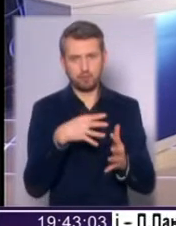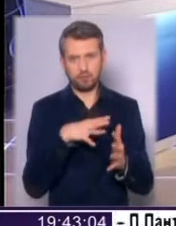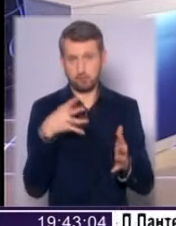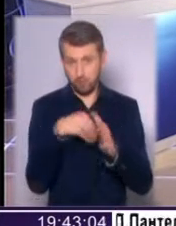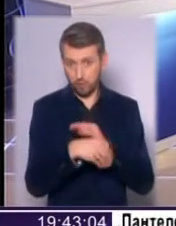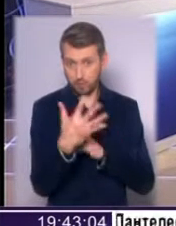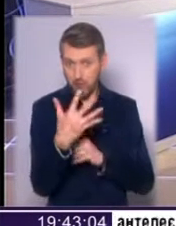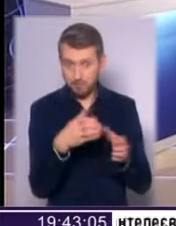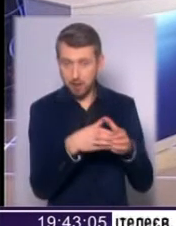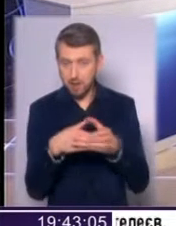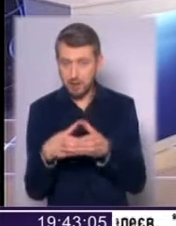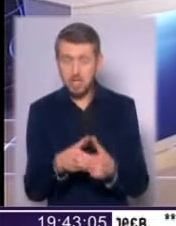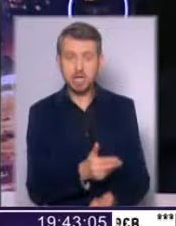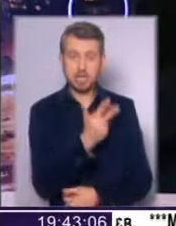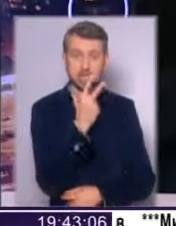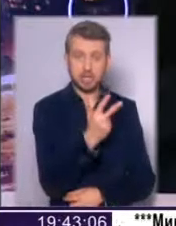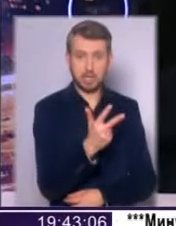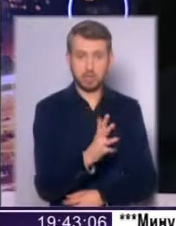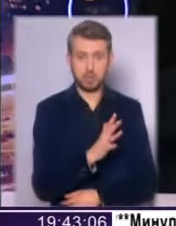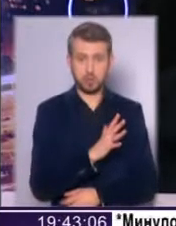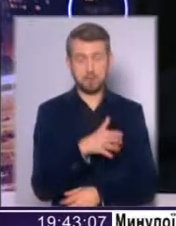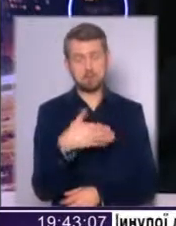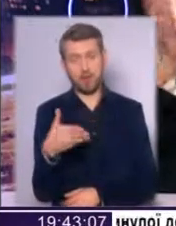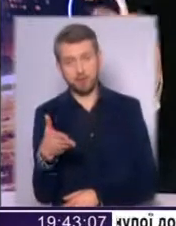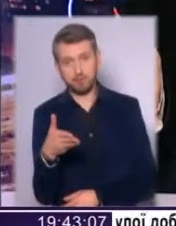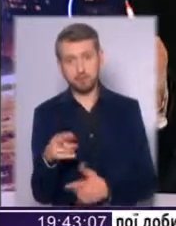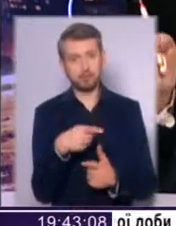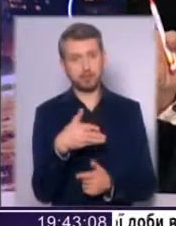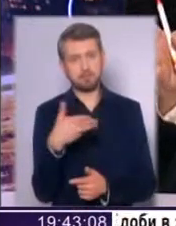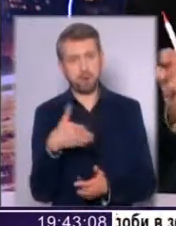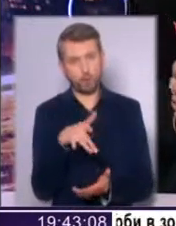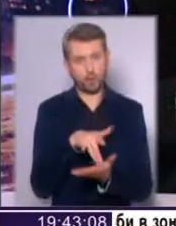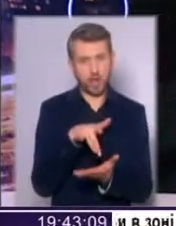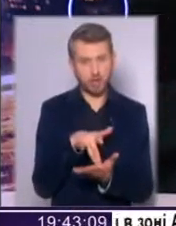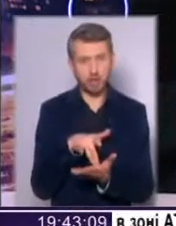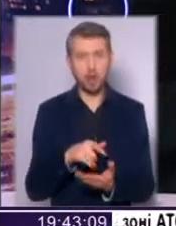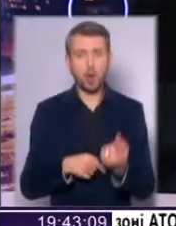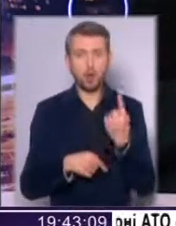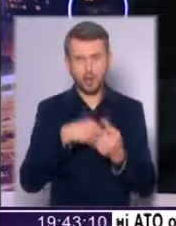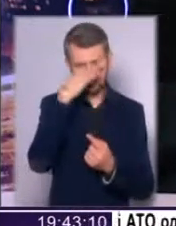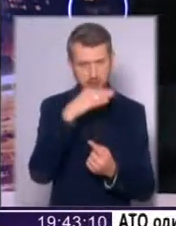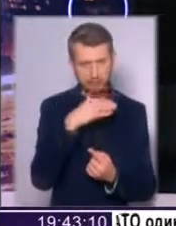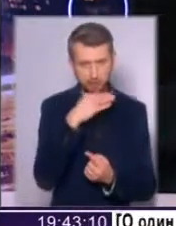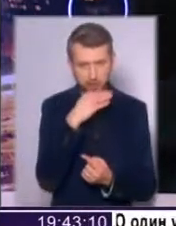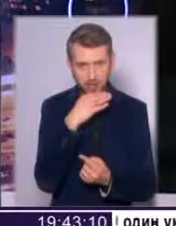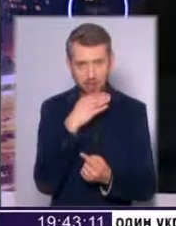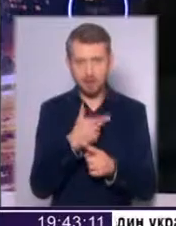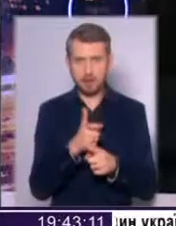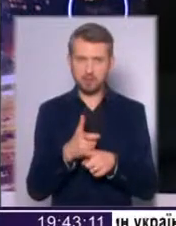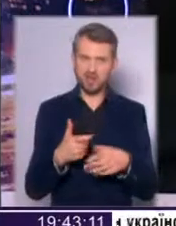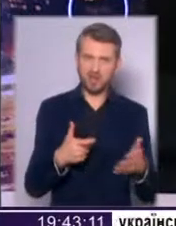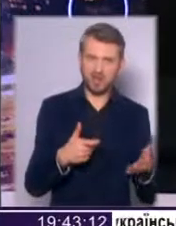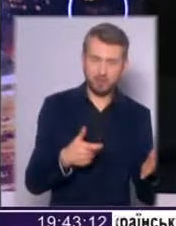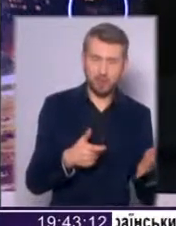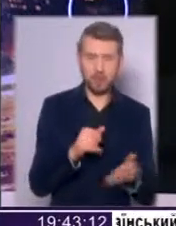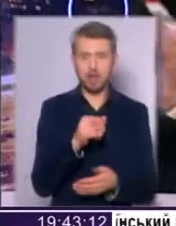партій, 3 з яких були правими чи правоцентристськими, одна «Батьківщина», яка тяжіє більше вліво,